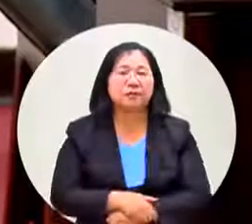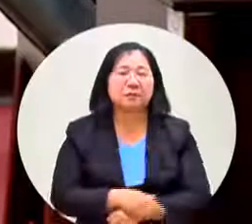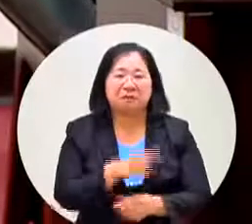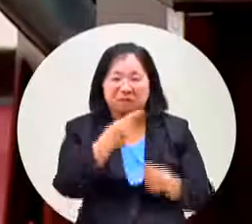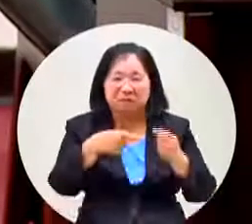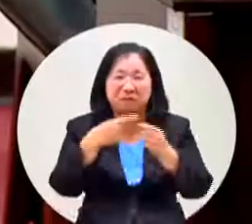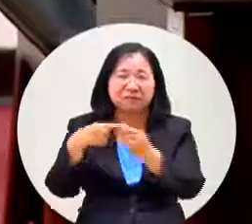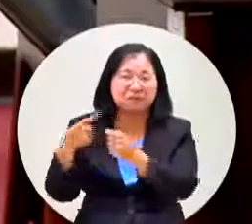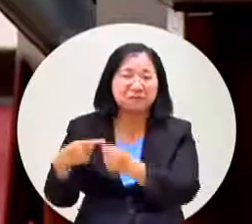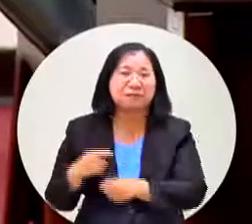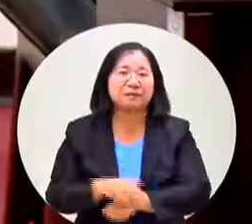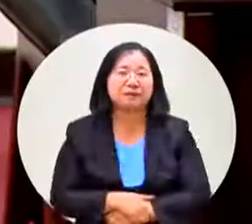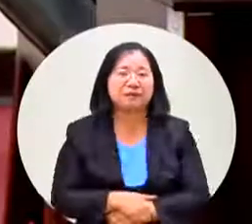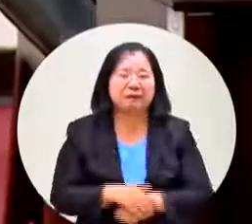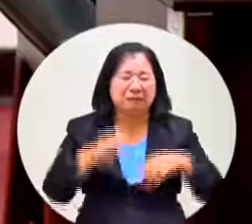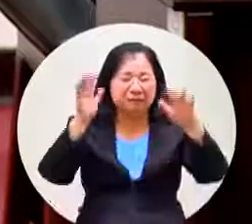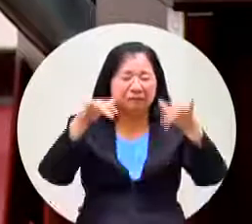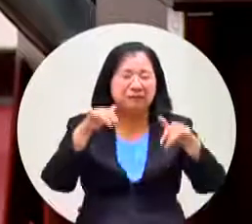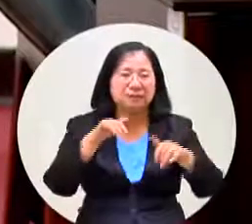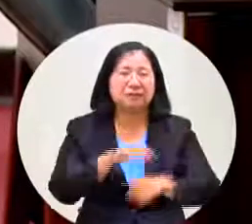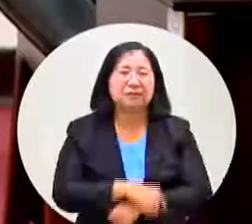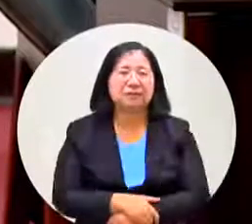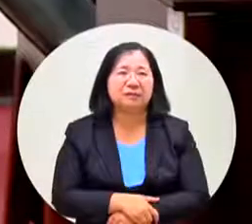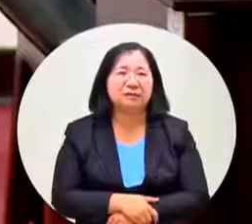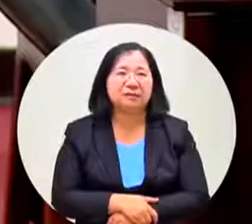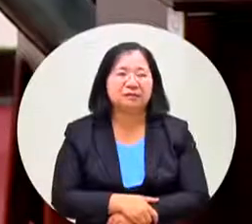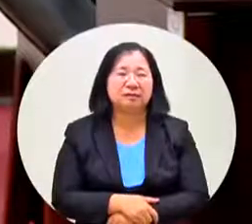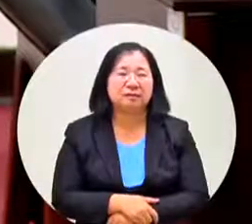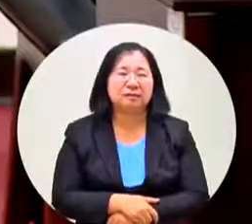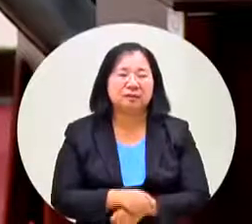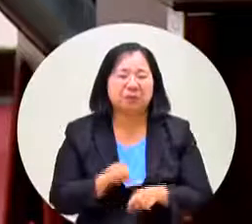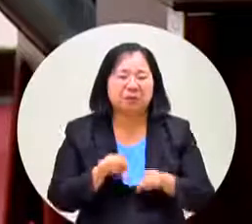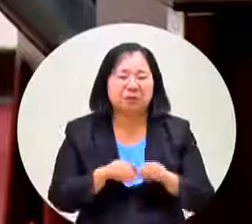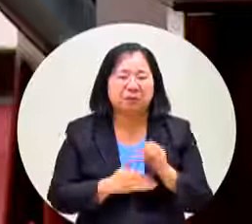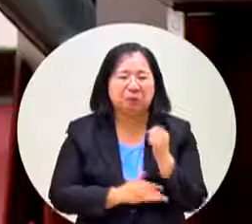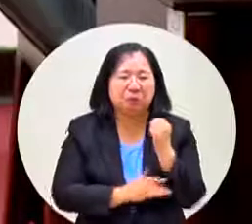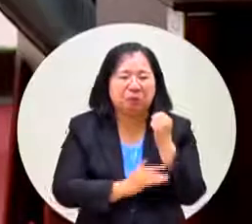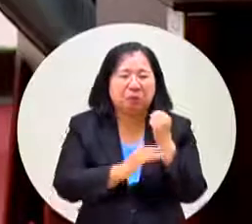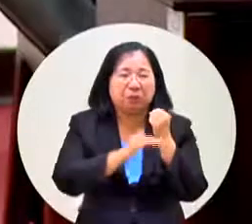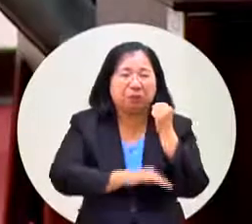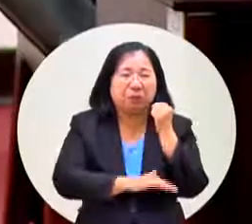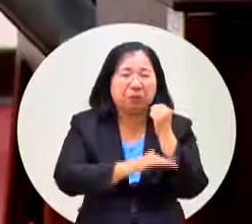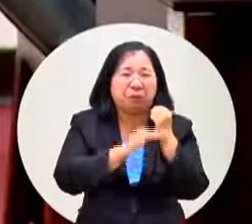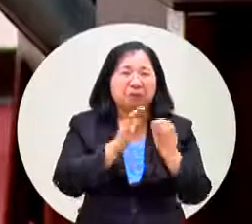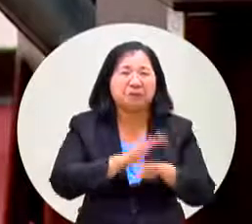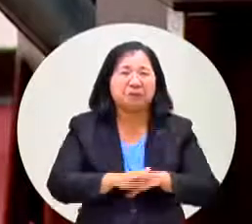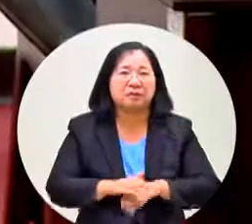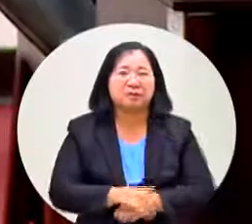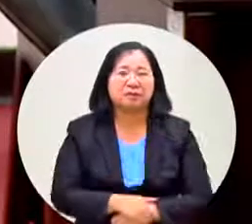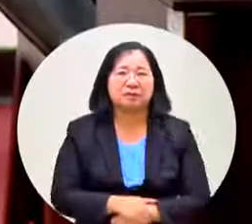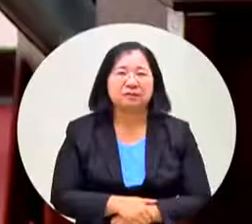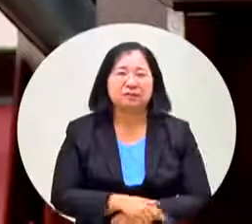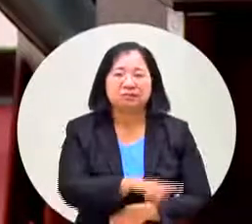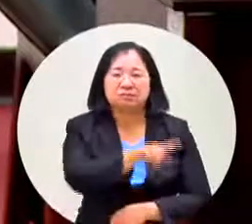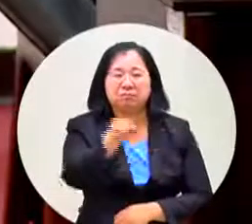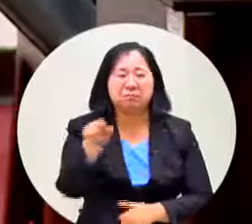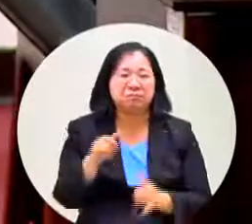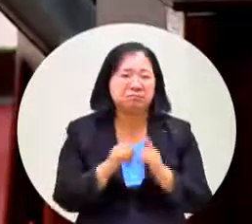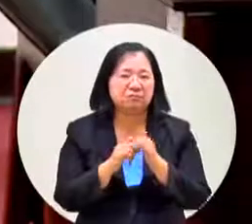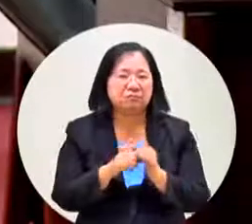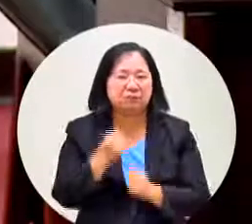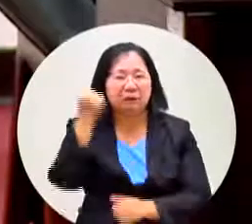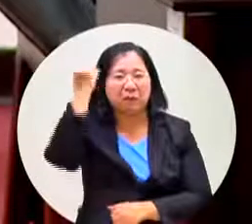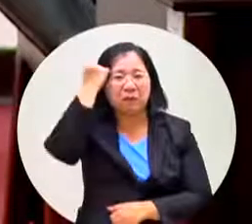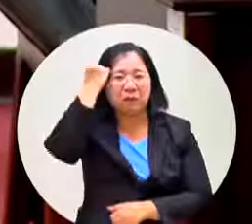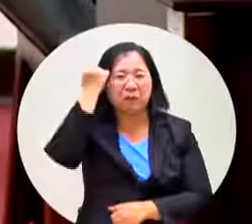大寮、林恒要为小港工业区，啊，要去小港机场，拢走这座。小港来